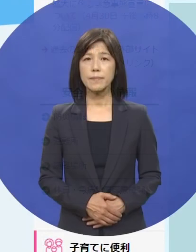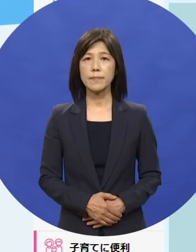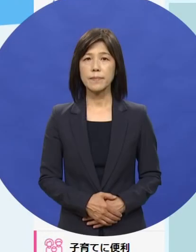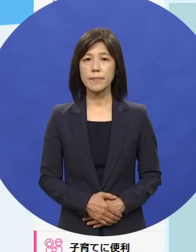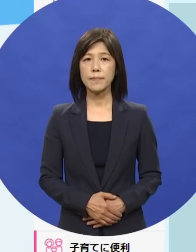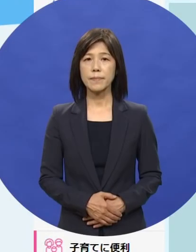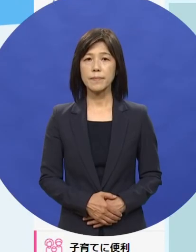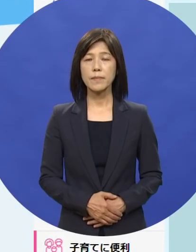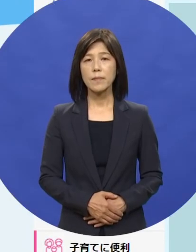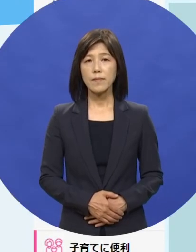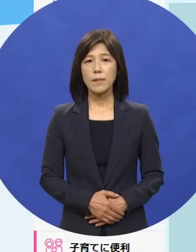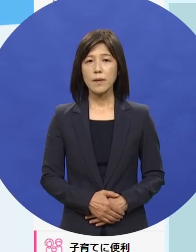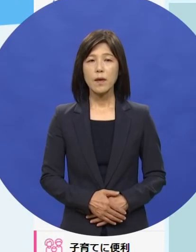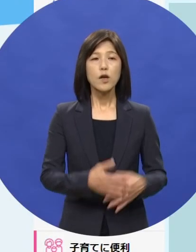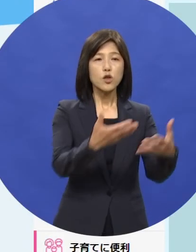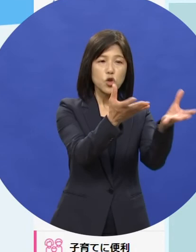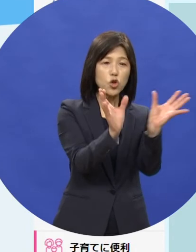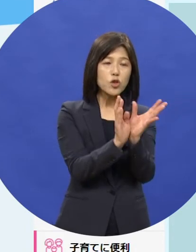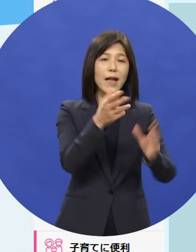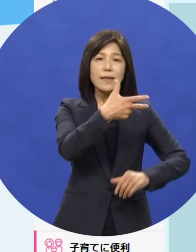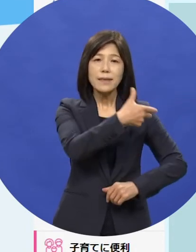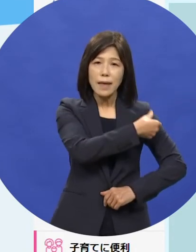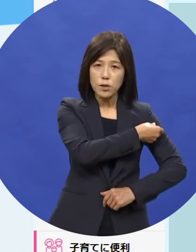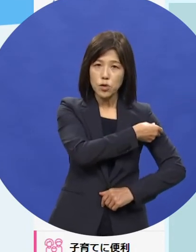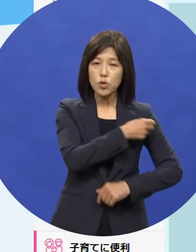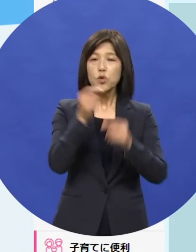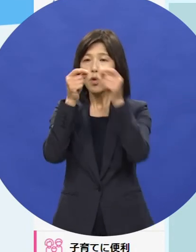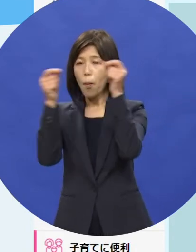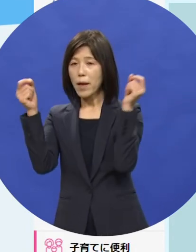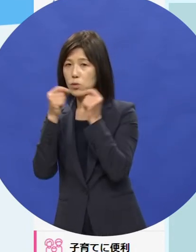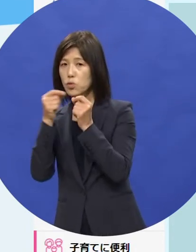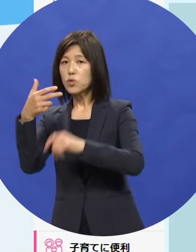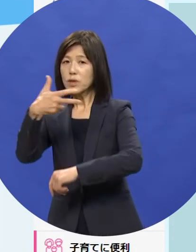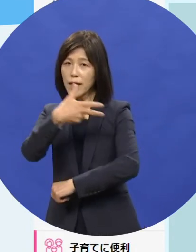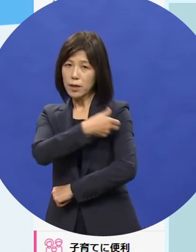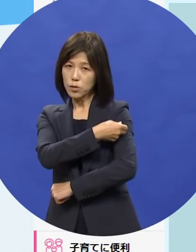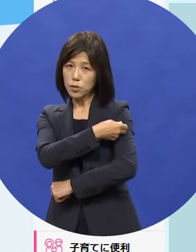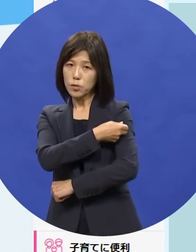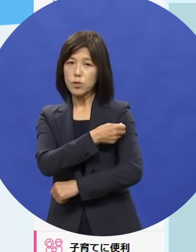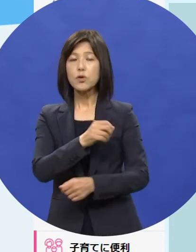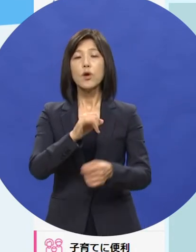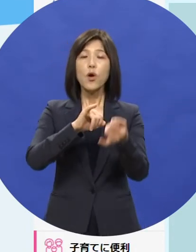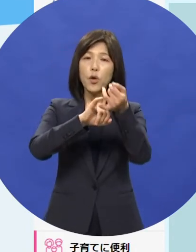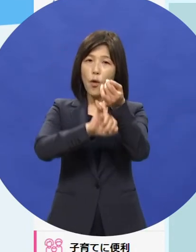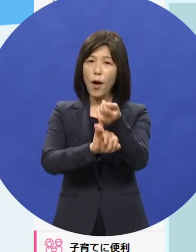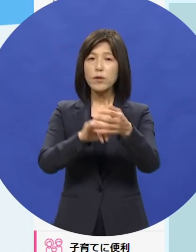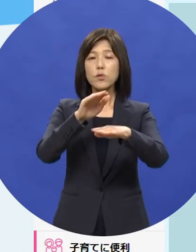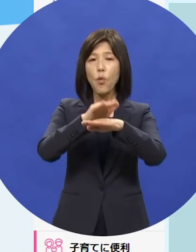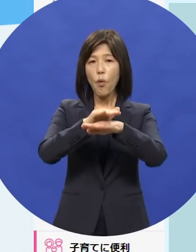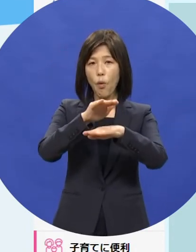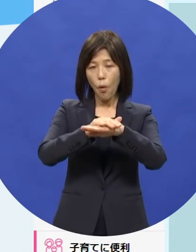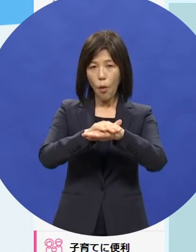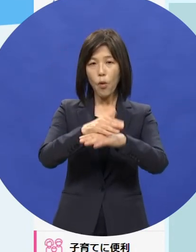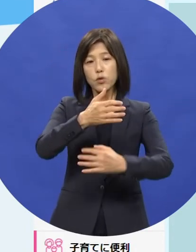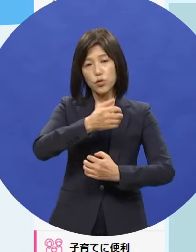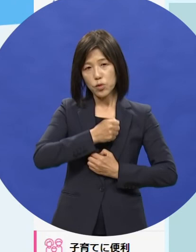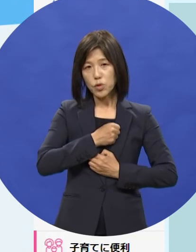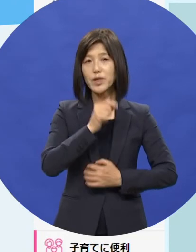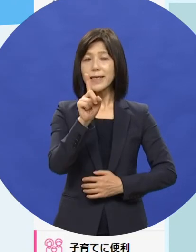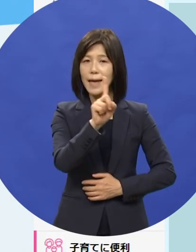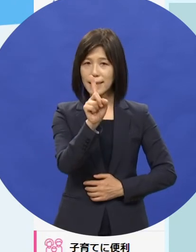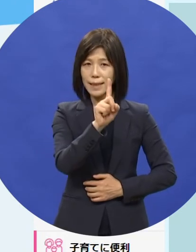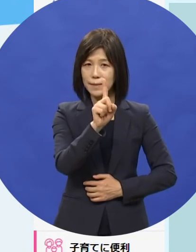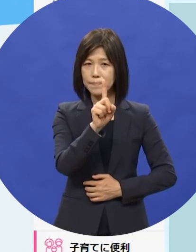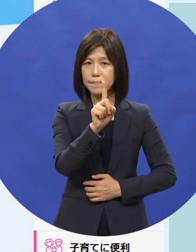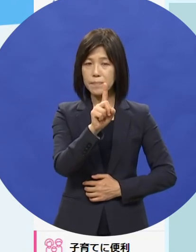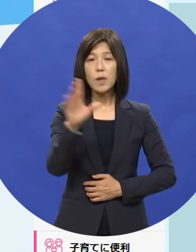区では集団接種、個別接種について予約の仕方や注意点など、ワクチン